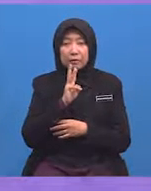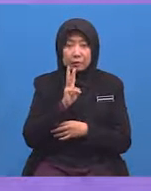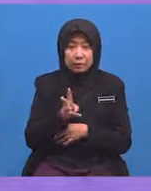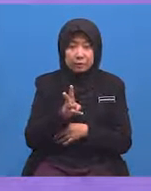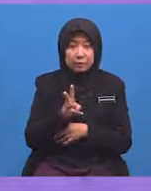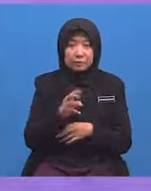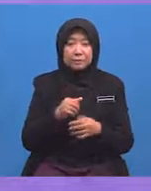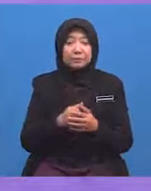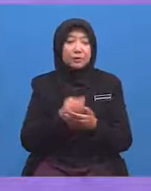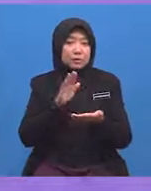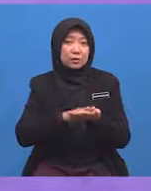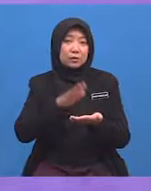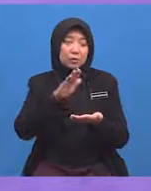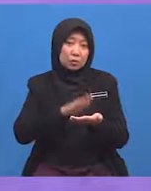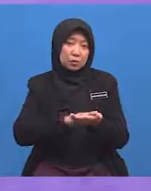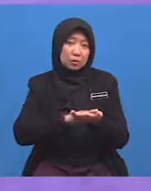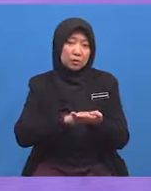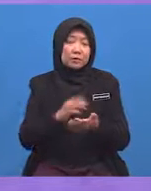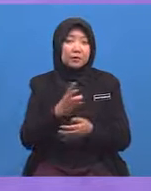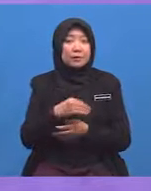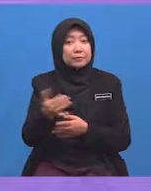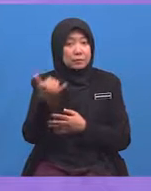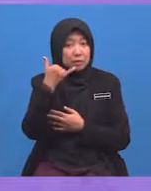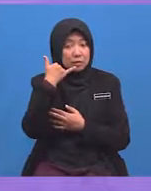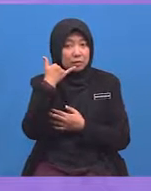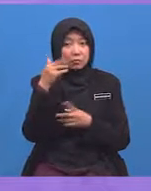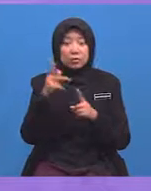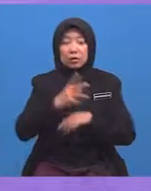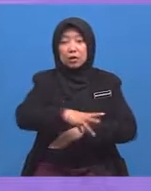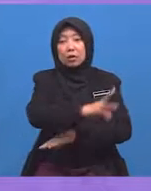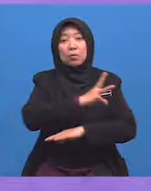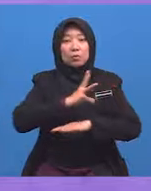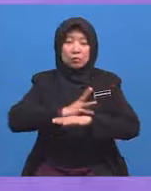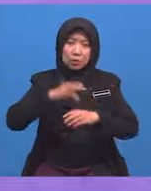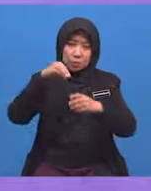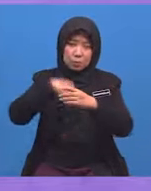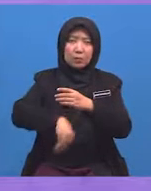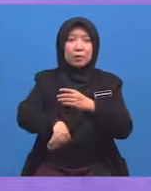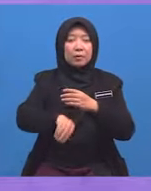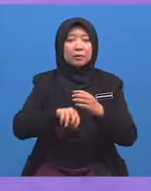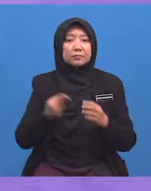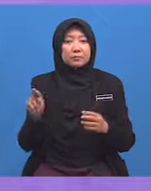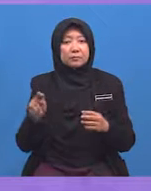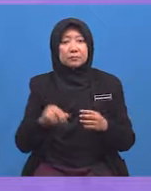air, sekolah serta telefon ke kawasan pedalaman.